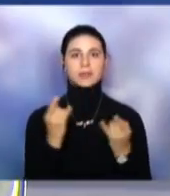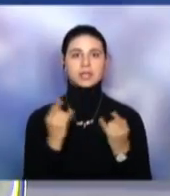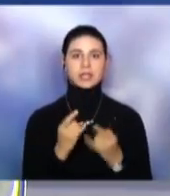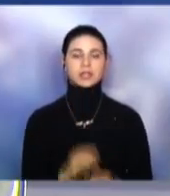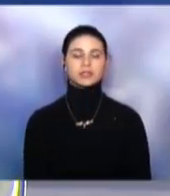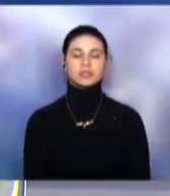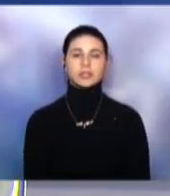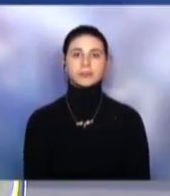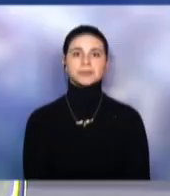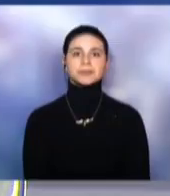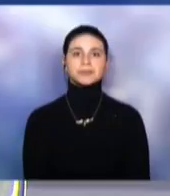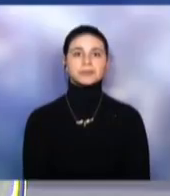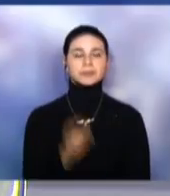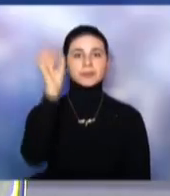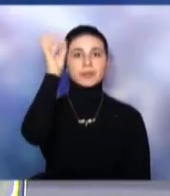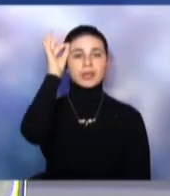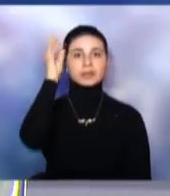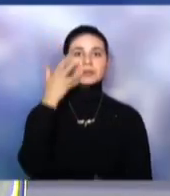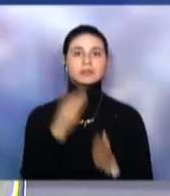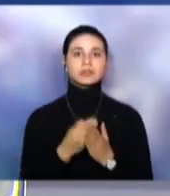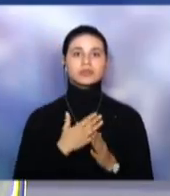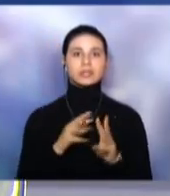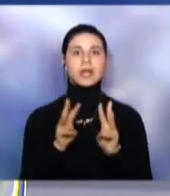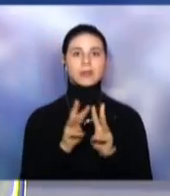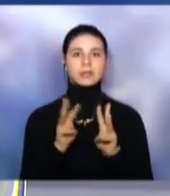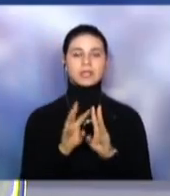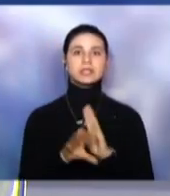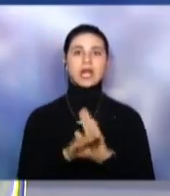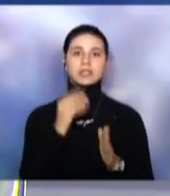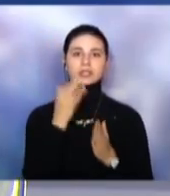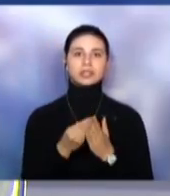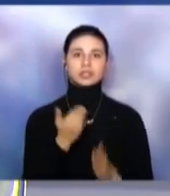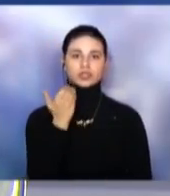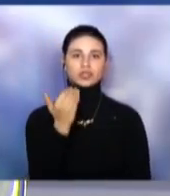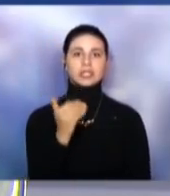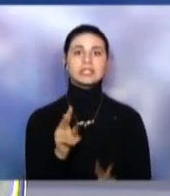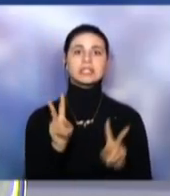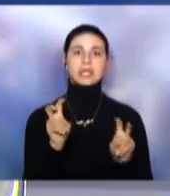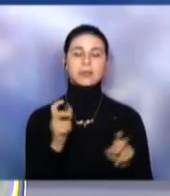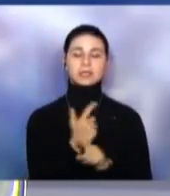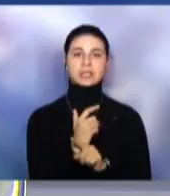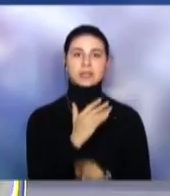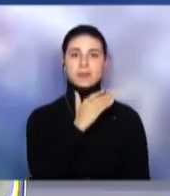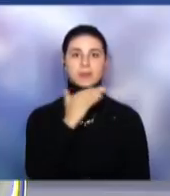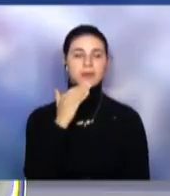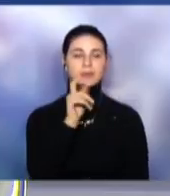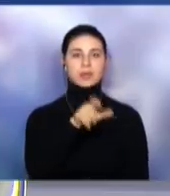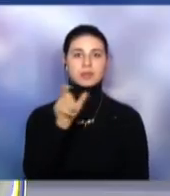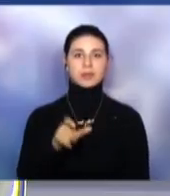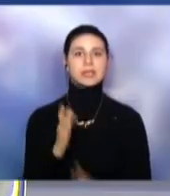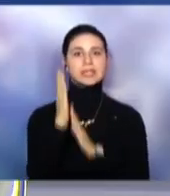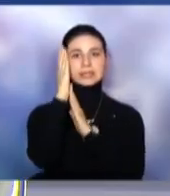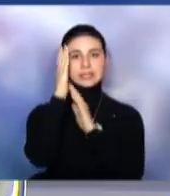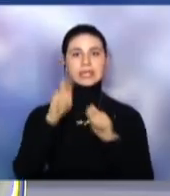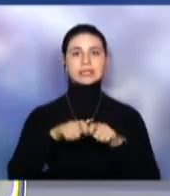ეთერში. გაგახსენებთ ჩვენს აპლიკაციას აირჩიე შენი თემა, რადგან მაყურებელთა ძალიან დიდმა ნაწილმა ძილის